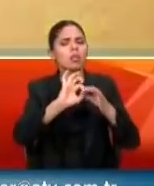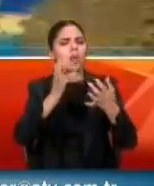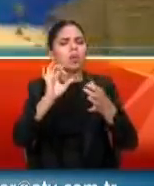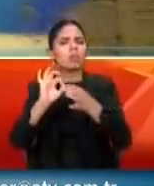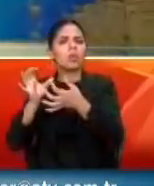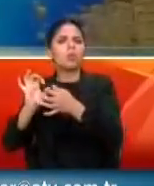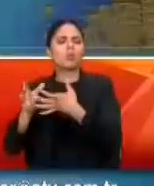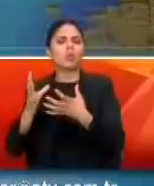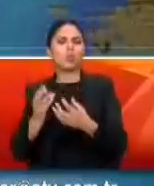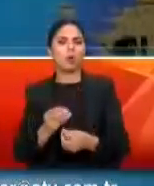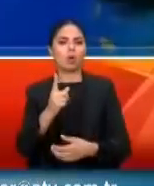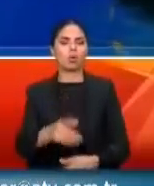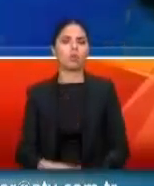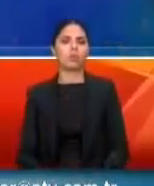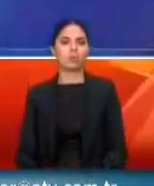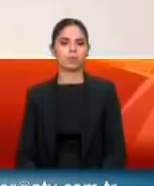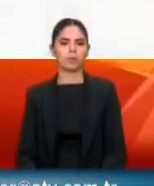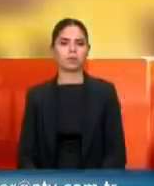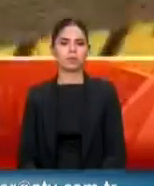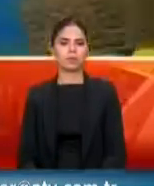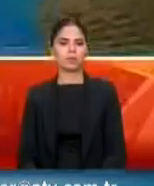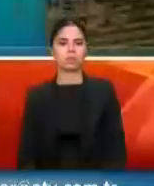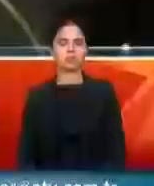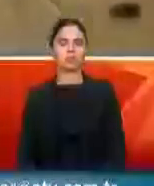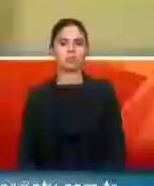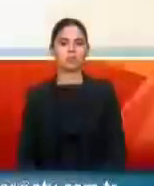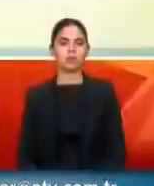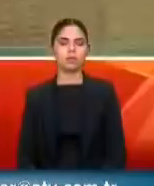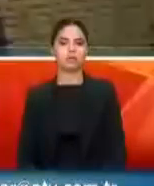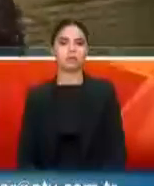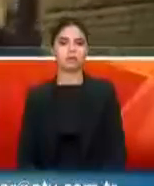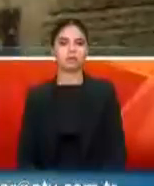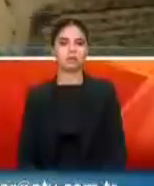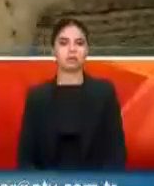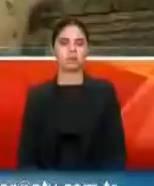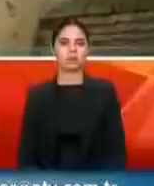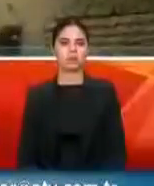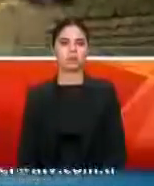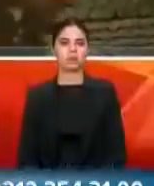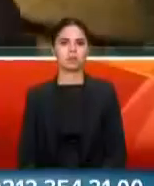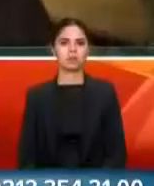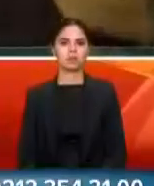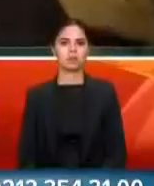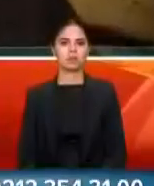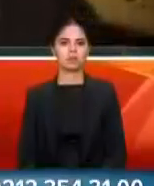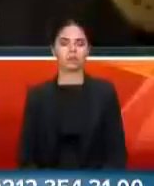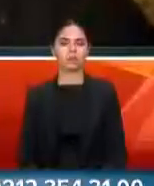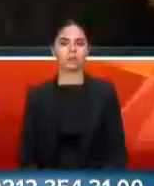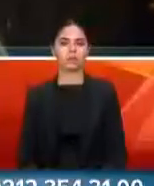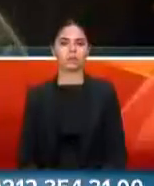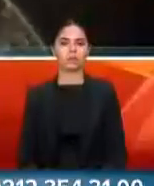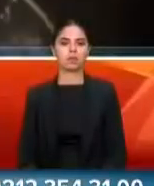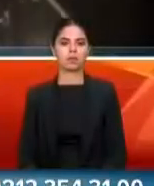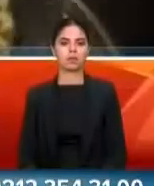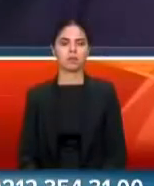çözüldü. Bak elini vicdanına koy. Senin kesinlikle parmağın var. Tutuklanarak cezaevine gönderildi. Eşim öldüreli